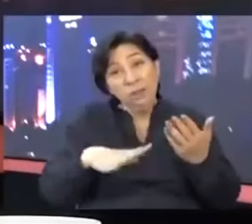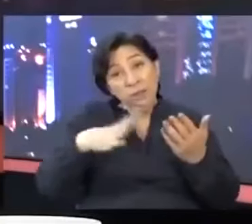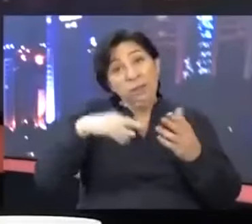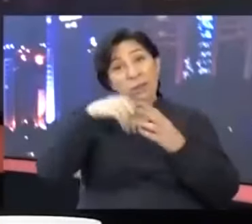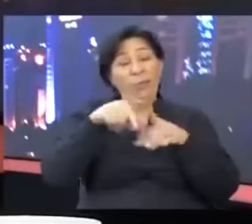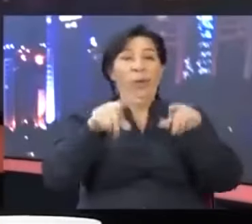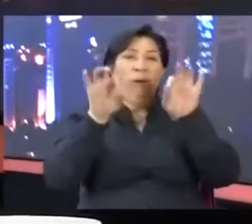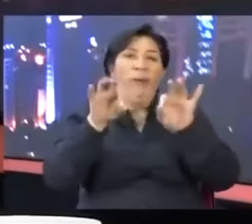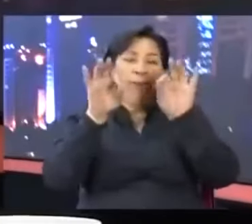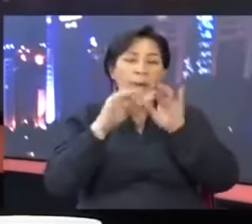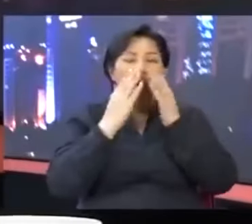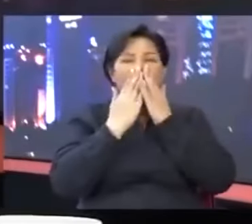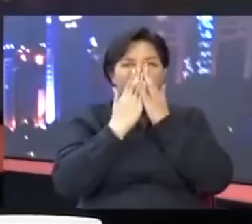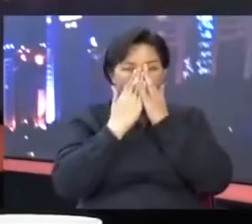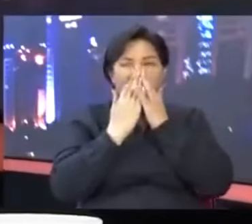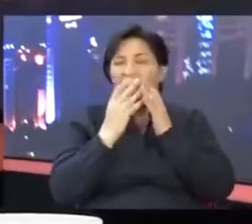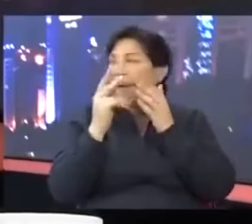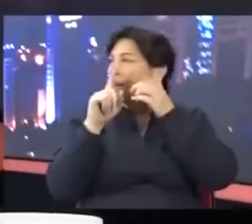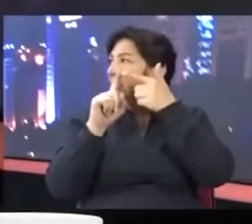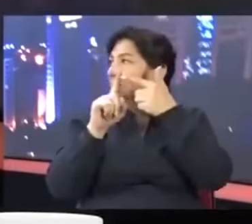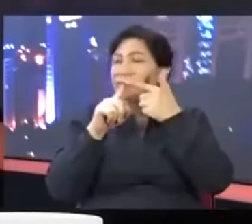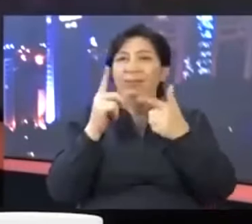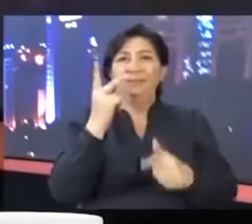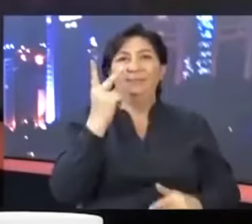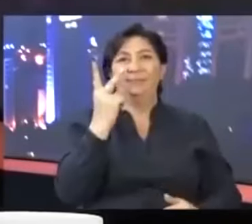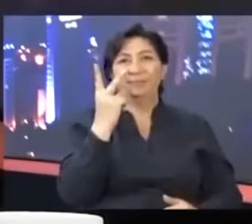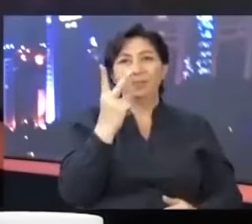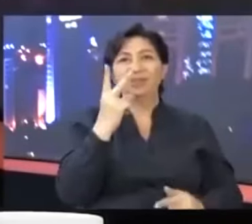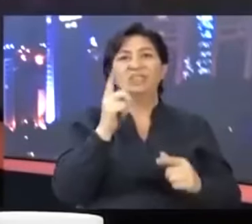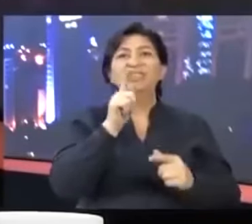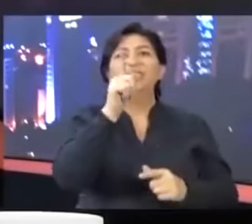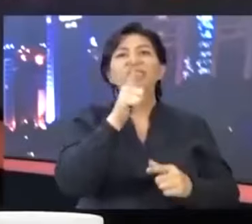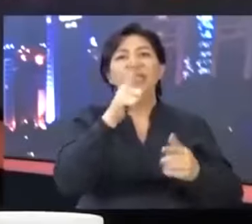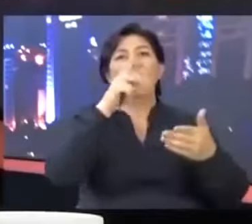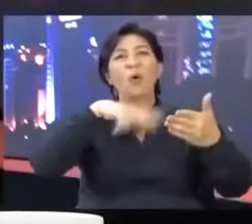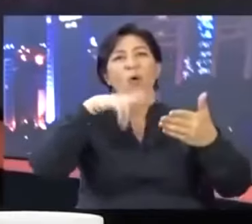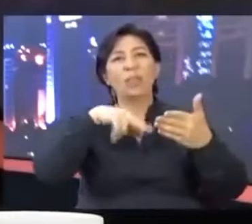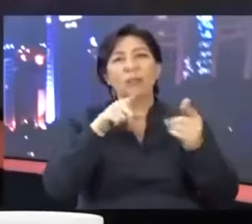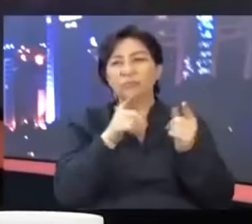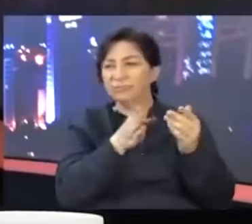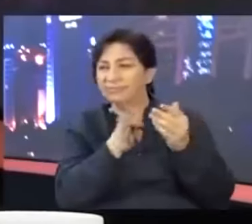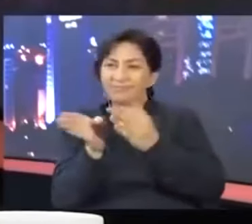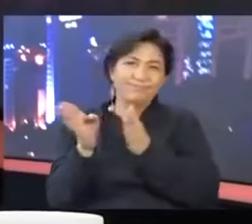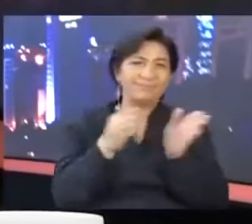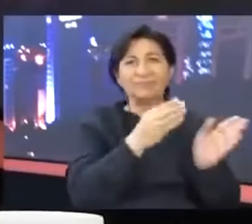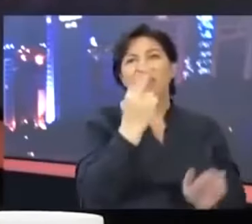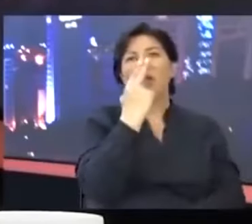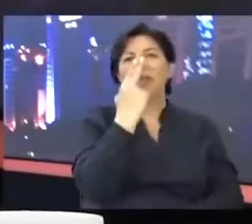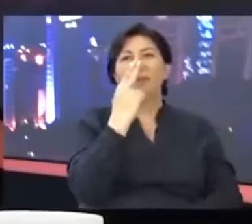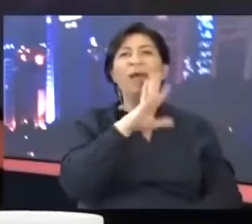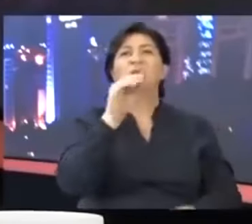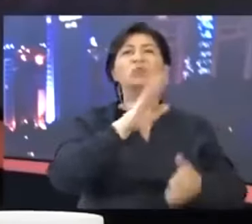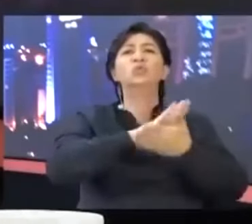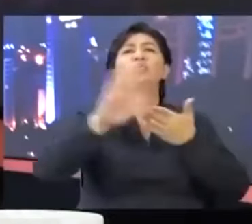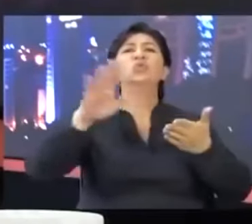ki böyle başlıyor Evet bir de ikinci bir de biz Aslında şiir okuyan insanlar bu tip üsluplar bu tip geçişlere çok alışıklar her şeyi düz